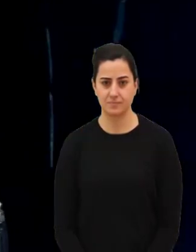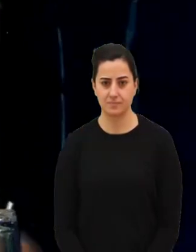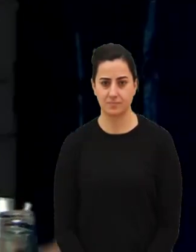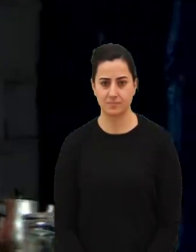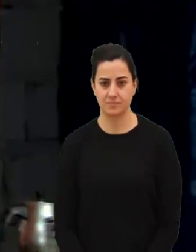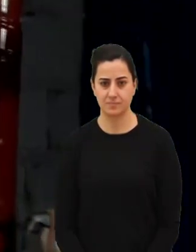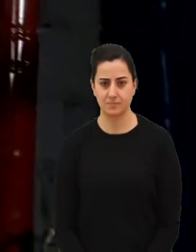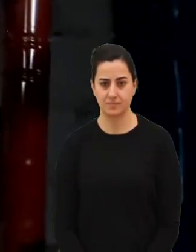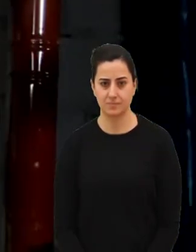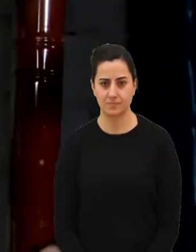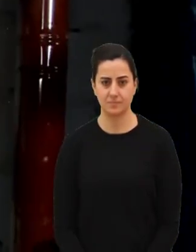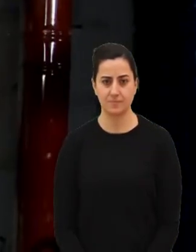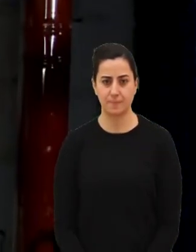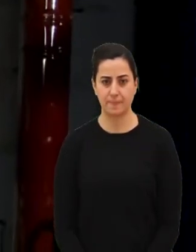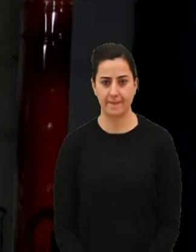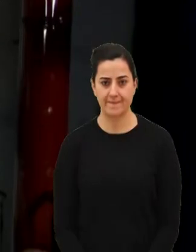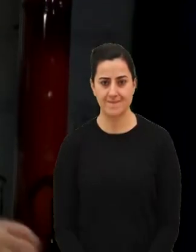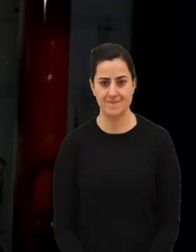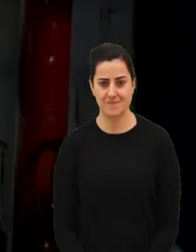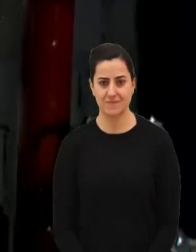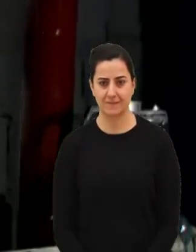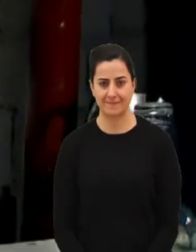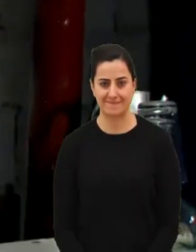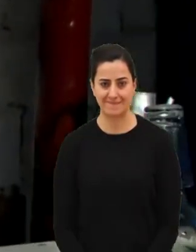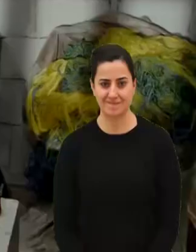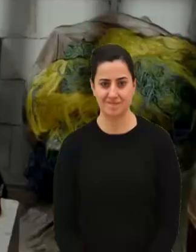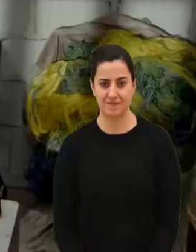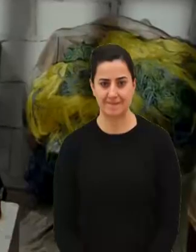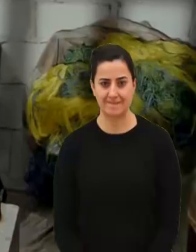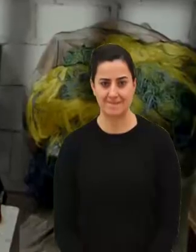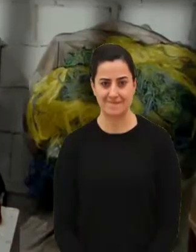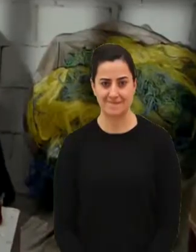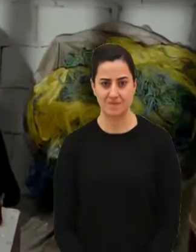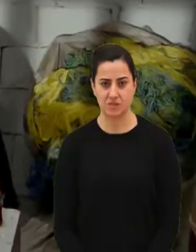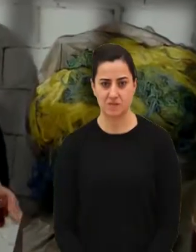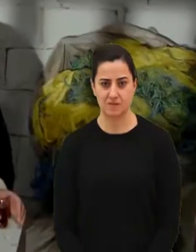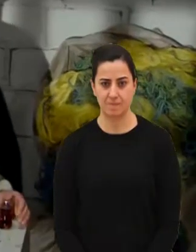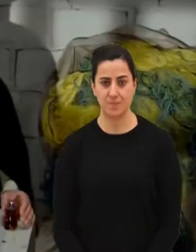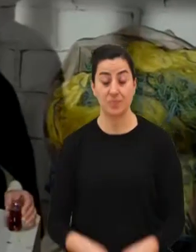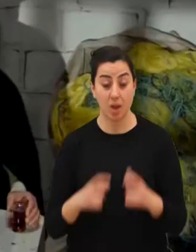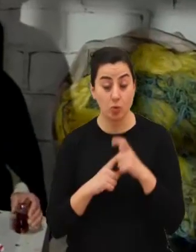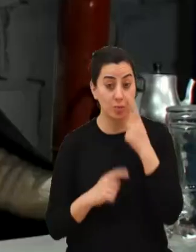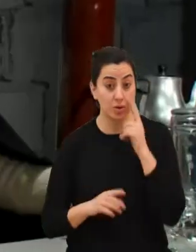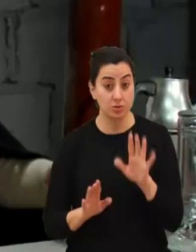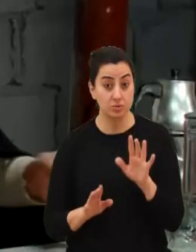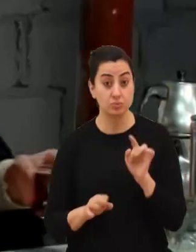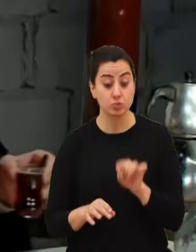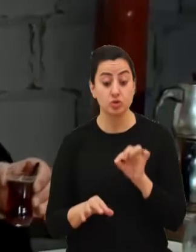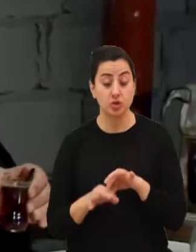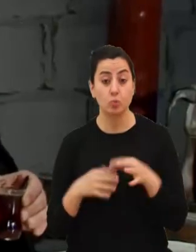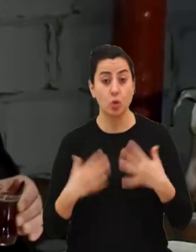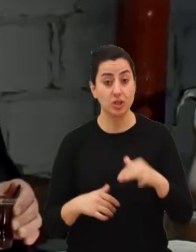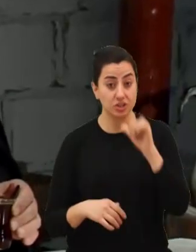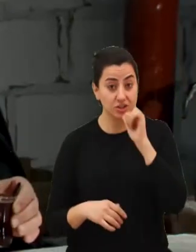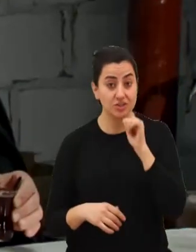Ergun çekyata yönelince yaşlı adam şekeriyle kaşığını koyup çayını önüne uzattı. Bak Ergun, bu çaydan bolca